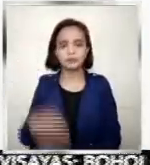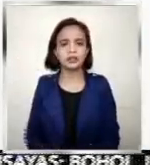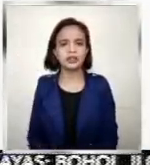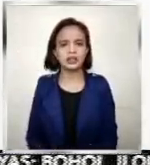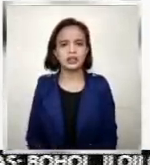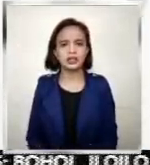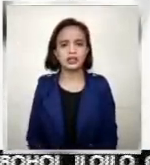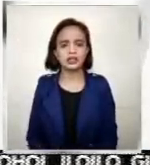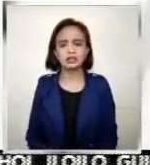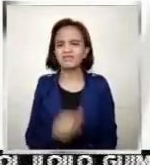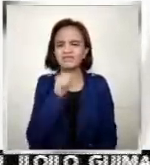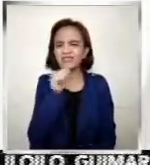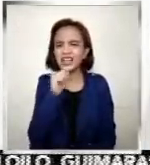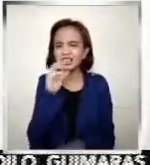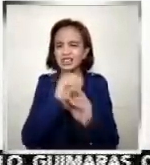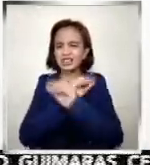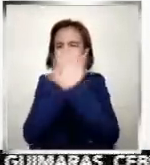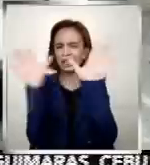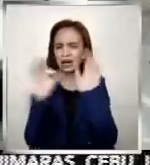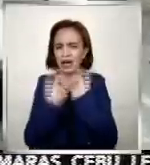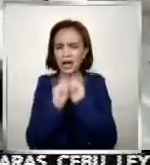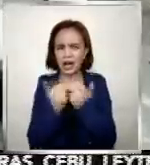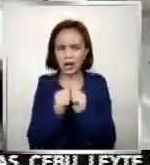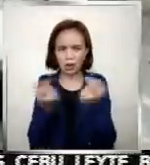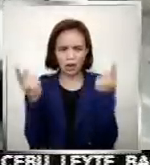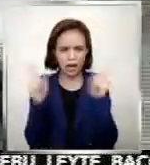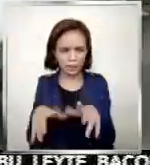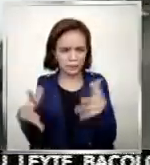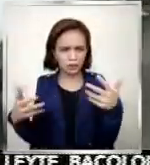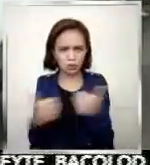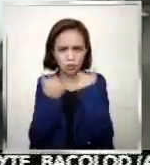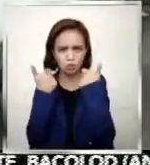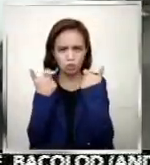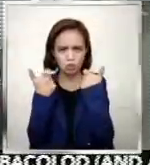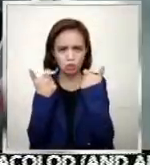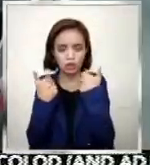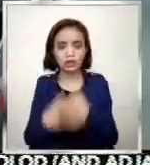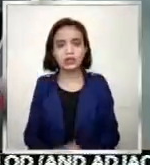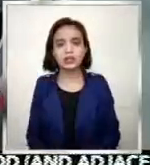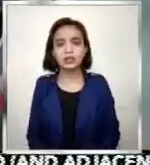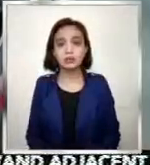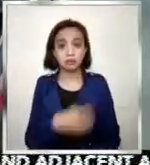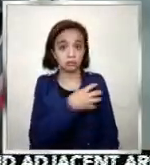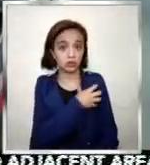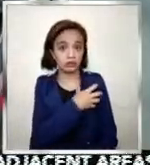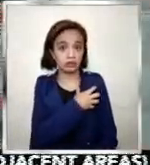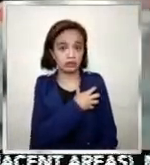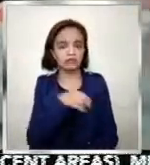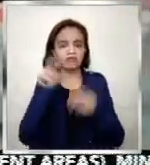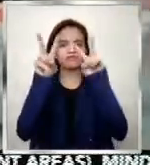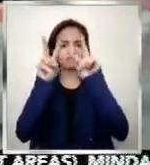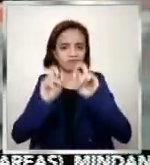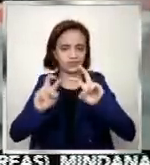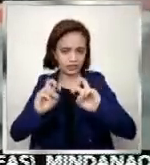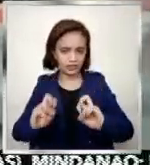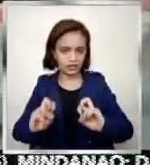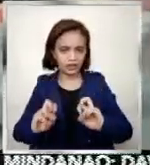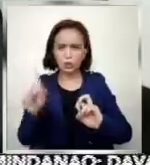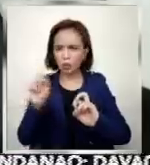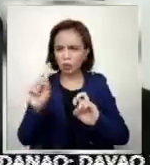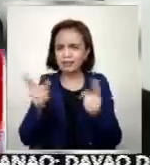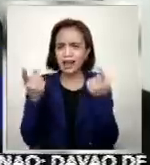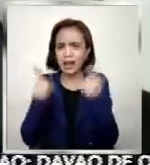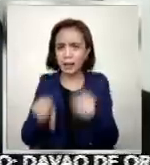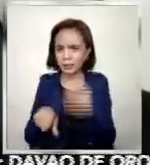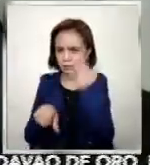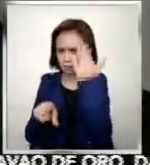sa ngayon kung paano nangyari ang banggaan. Iniimbestigahan na po ng ating pulisya kung ano po yung nangyari, kung bakit po